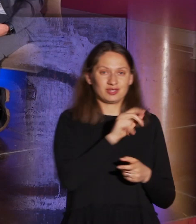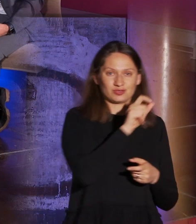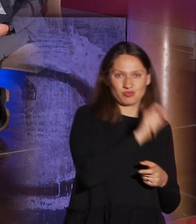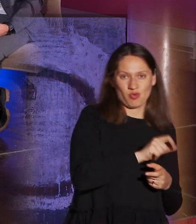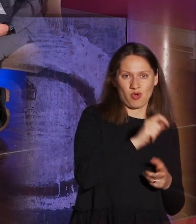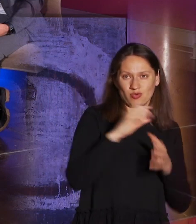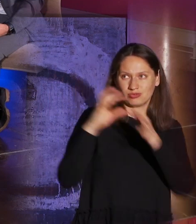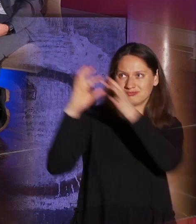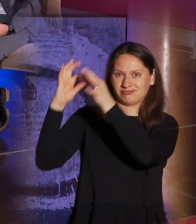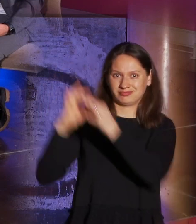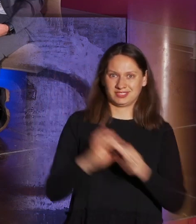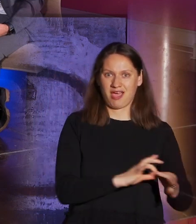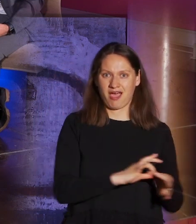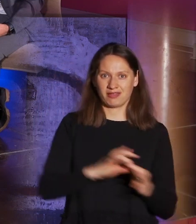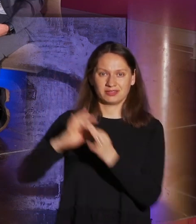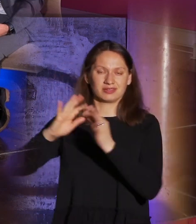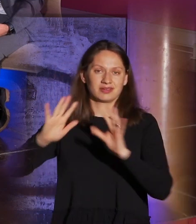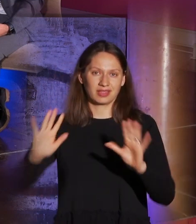o...